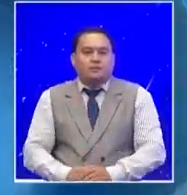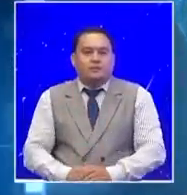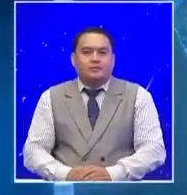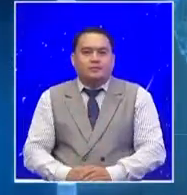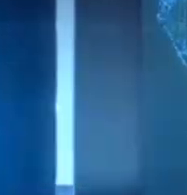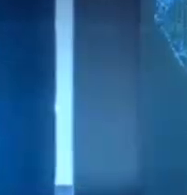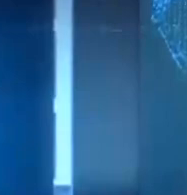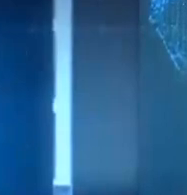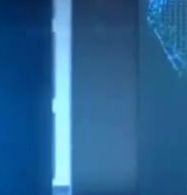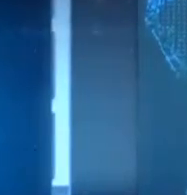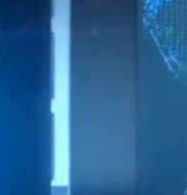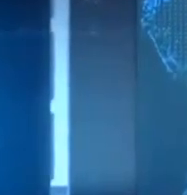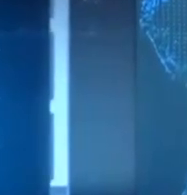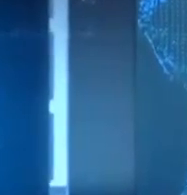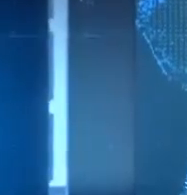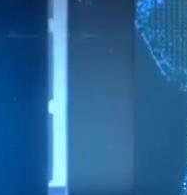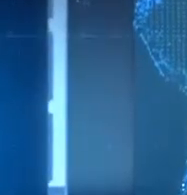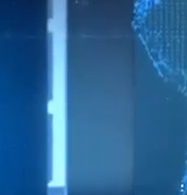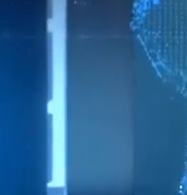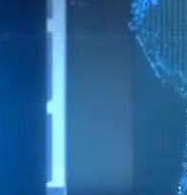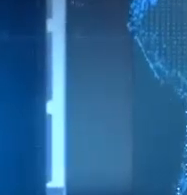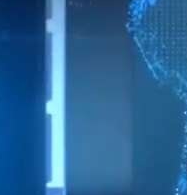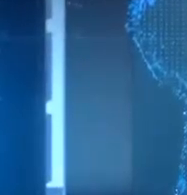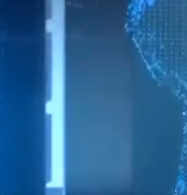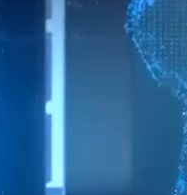Гульмира Тимиргалиева, Надир Хамзин, телеканал ЖТСУ, Талдыкурган.